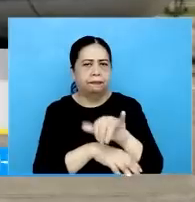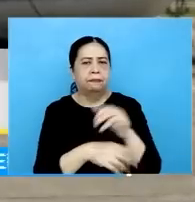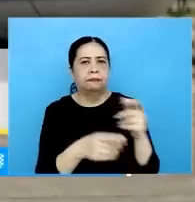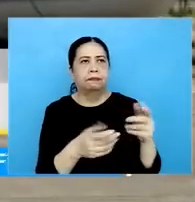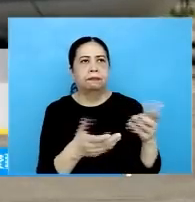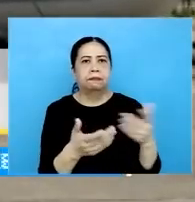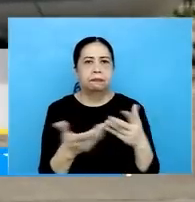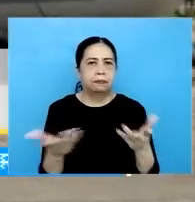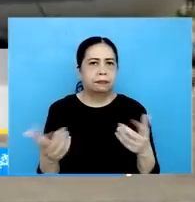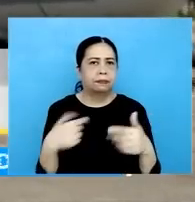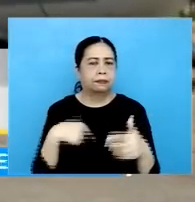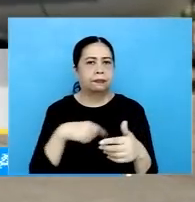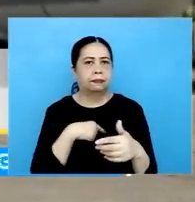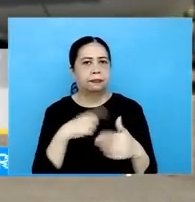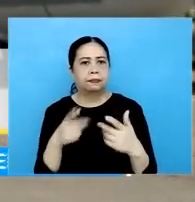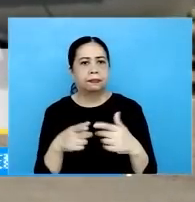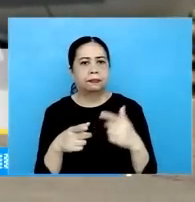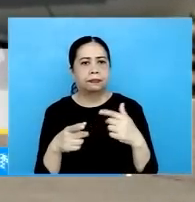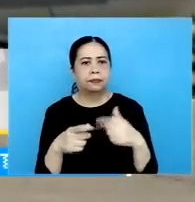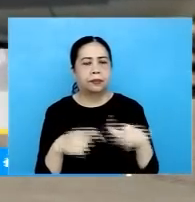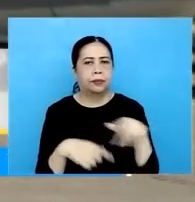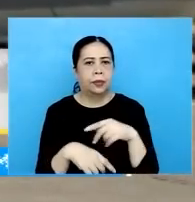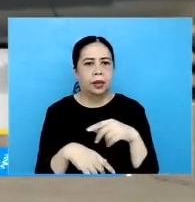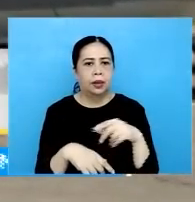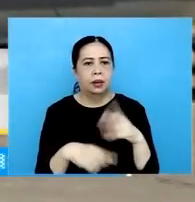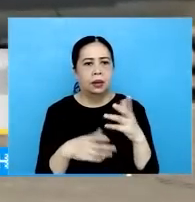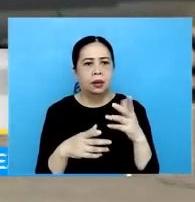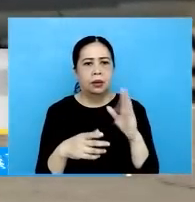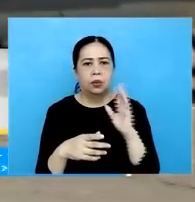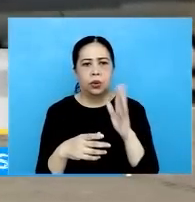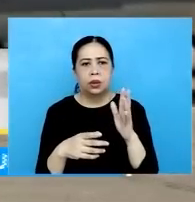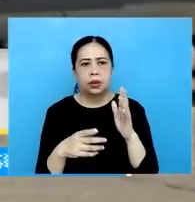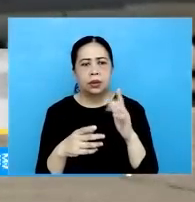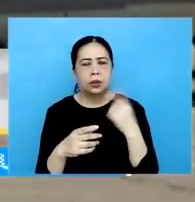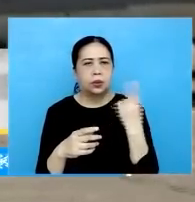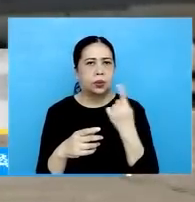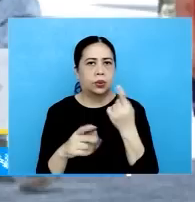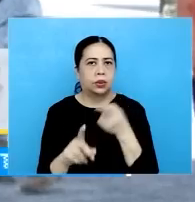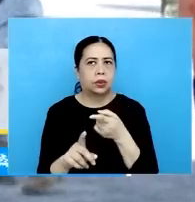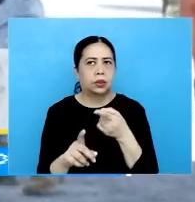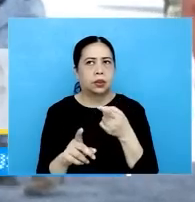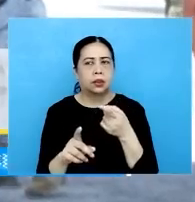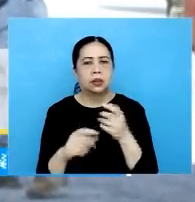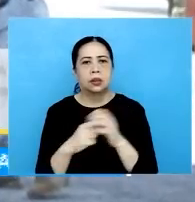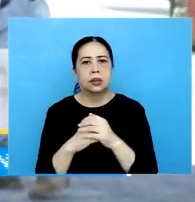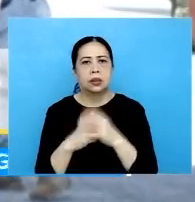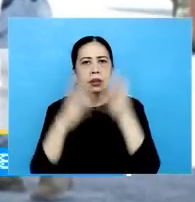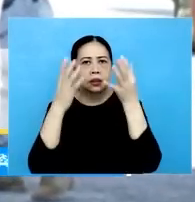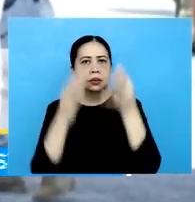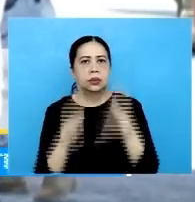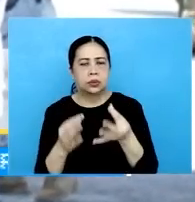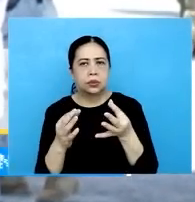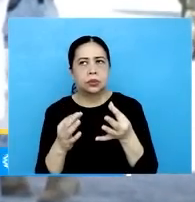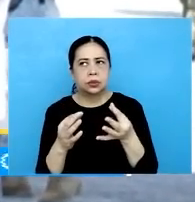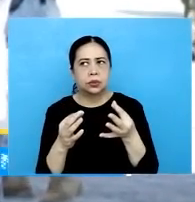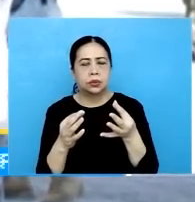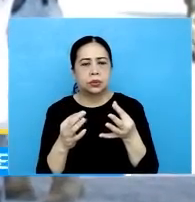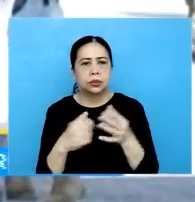Pero sa part ng preemptive evacuation po, that will solely be the decision.